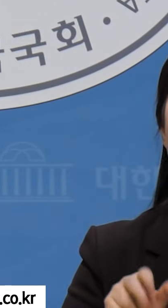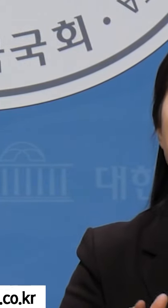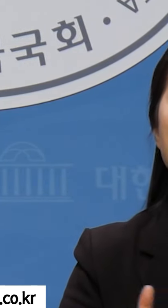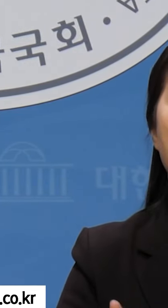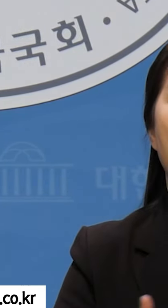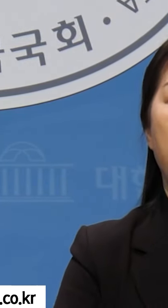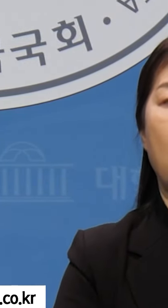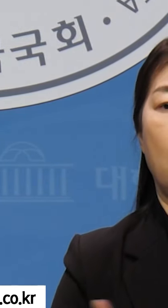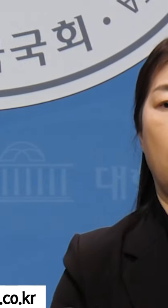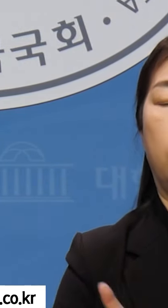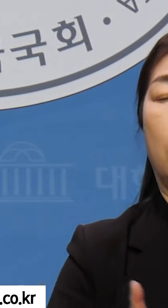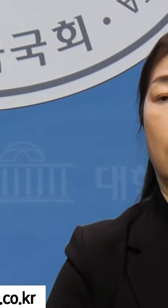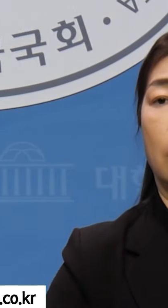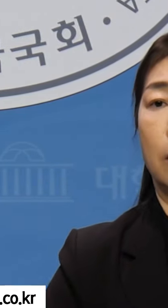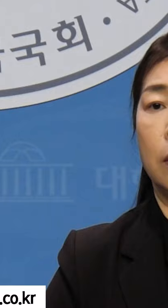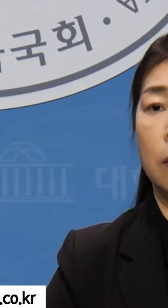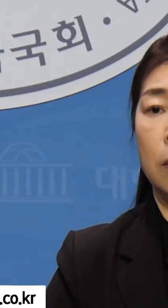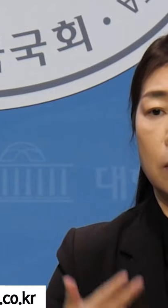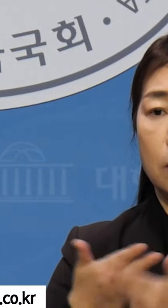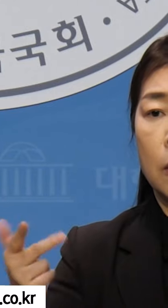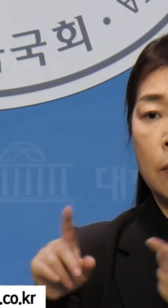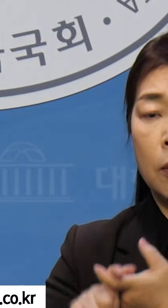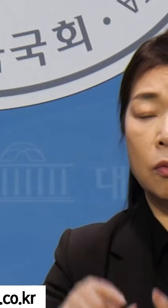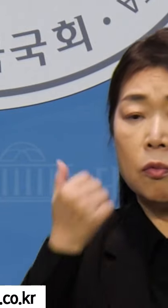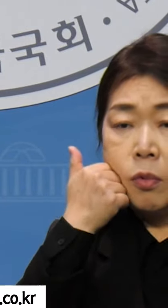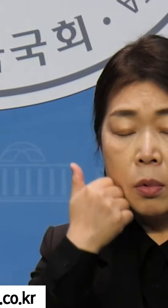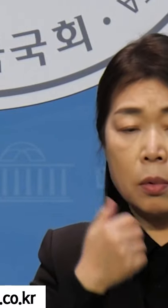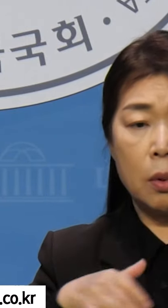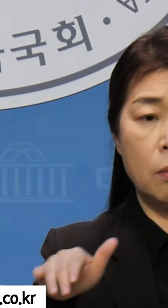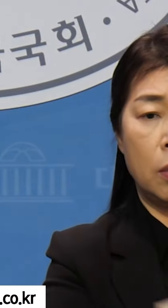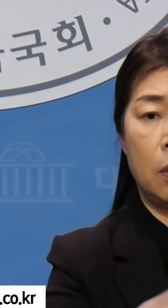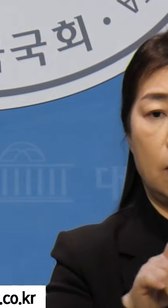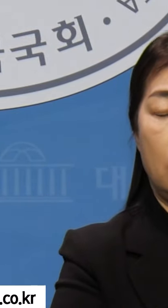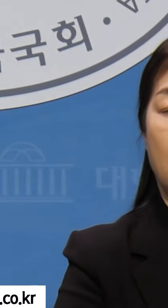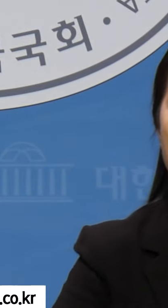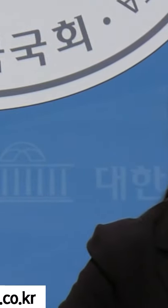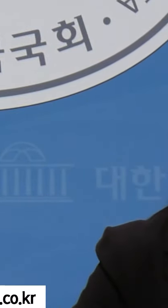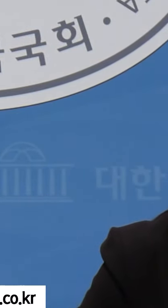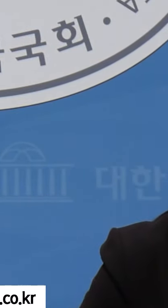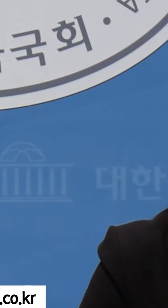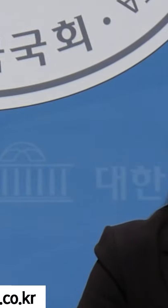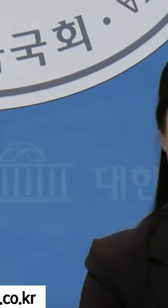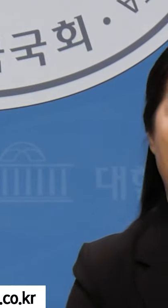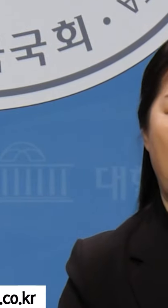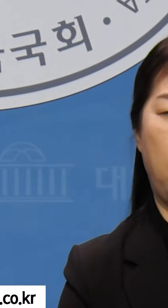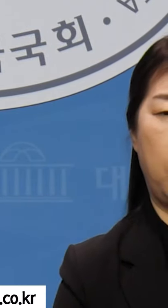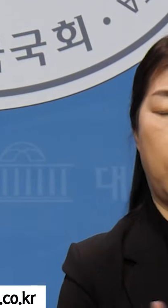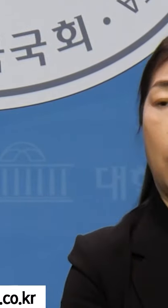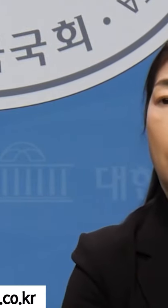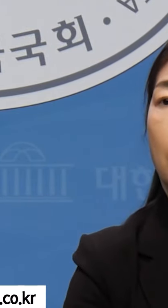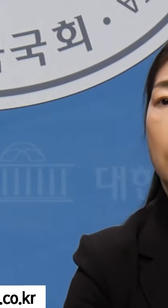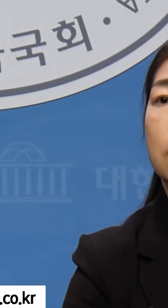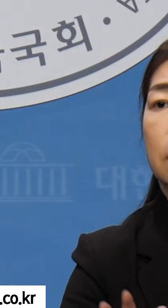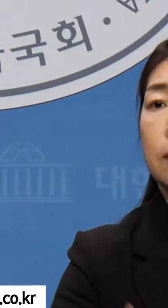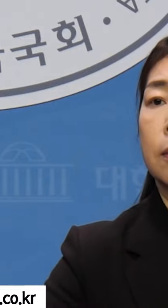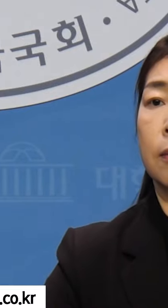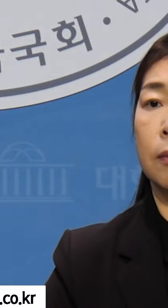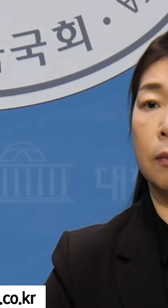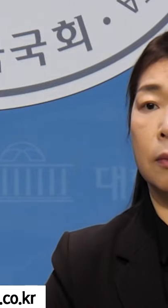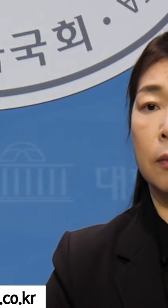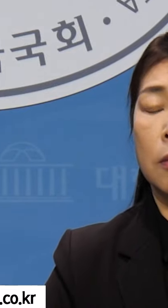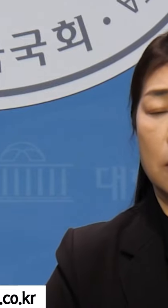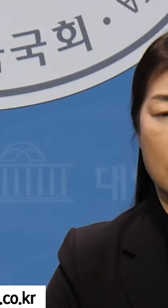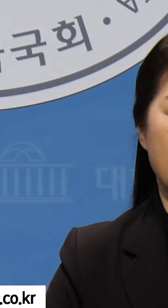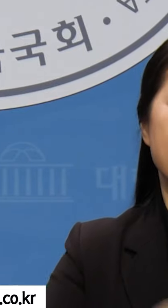누가 친명이고 누가 친문이냐 하겠지만 갈라치기 프레임이 작동하고 있습니다. 이